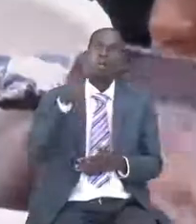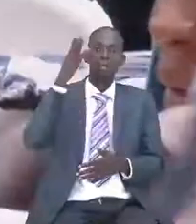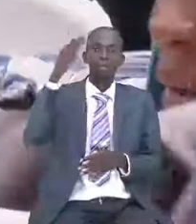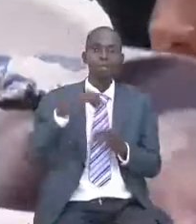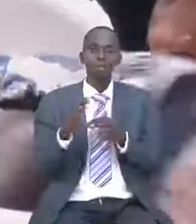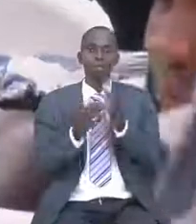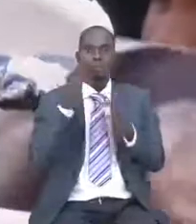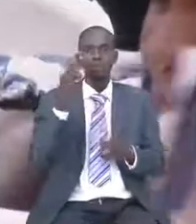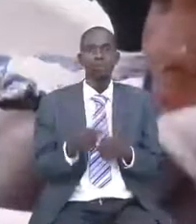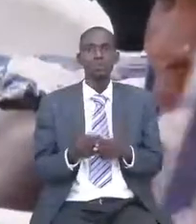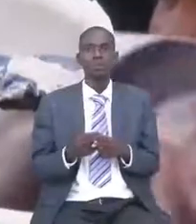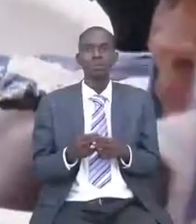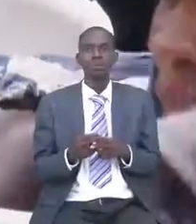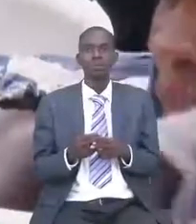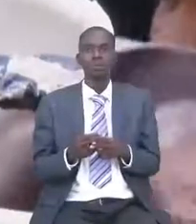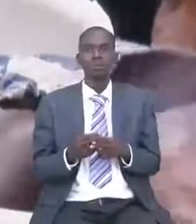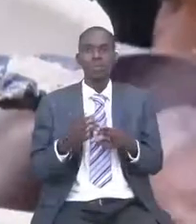Je dis, tu y arriveras.